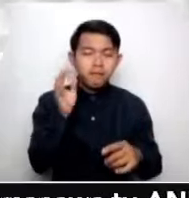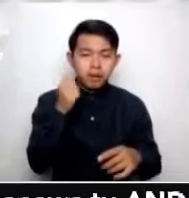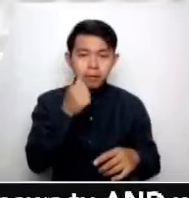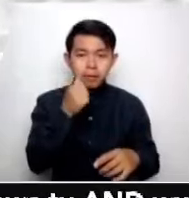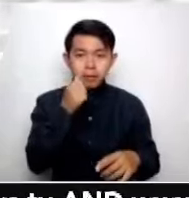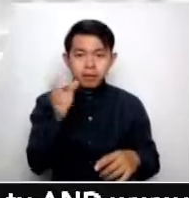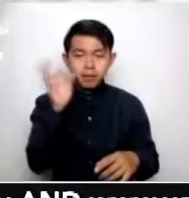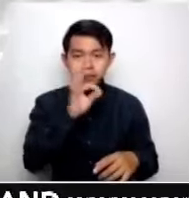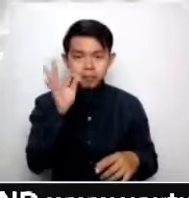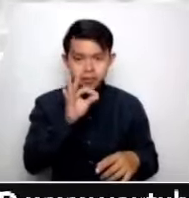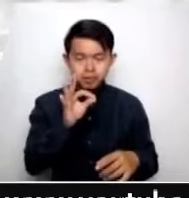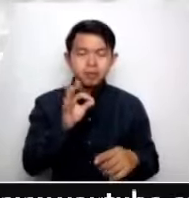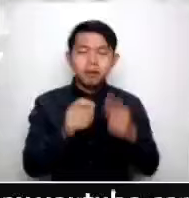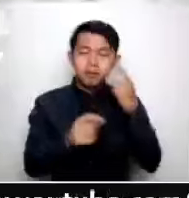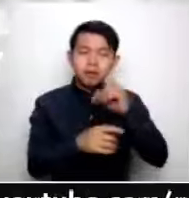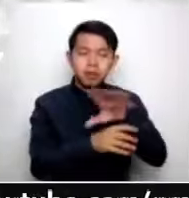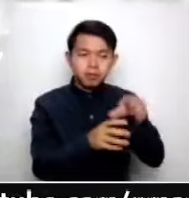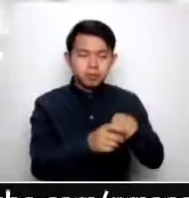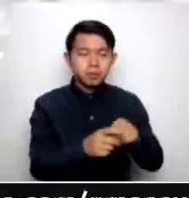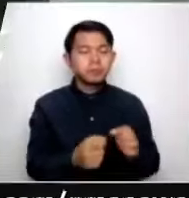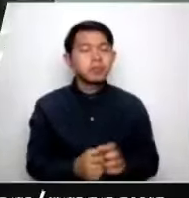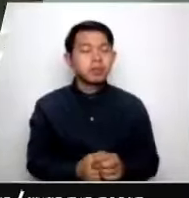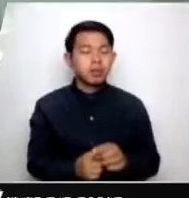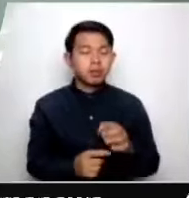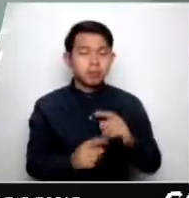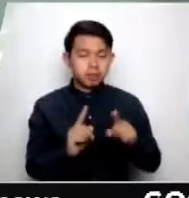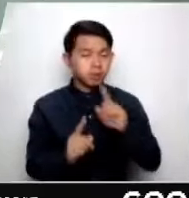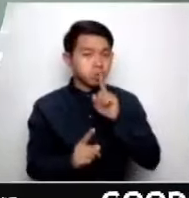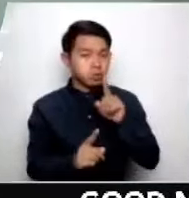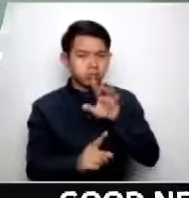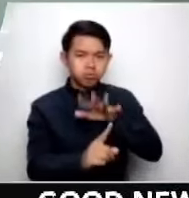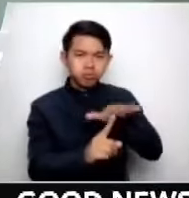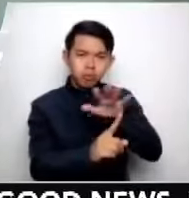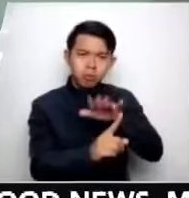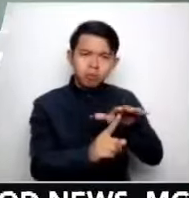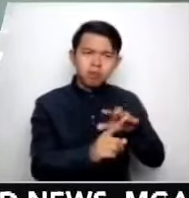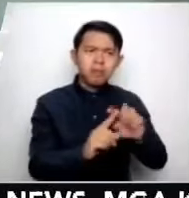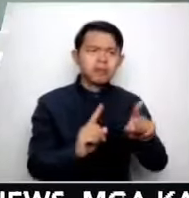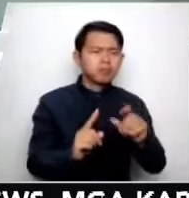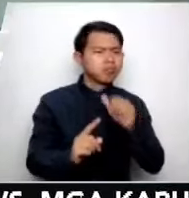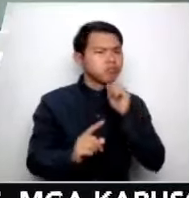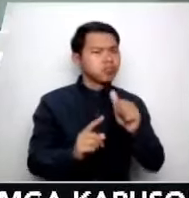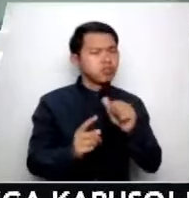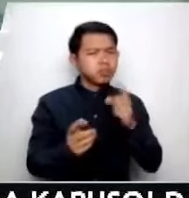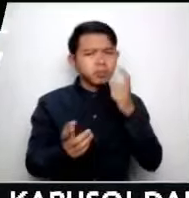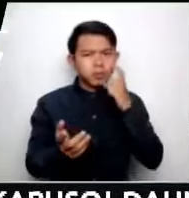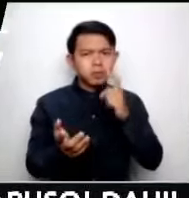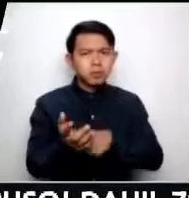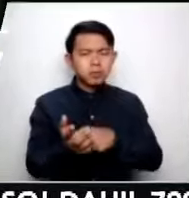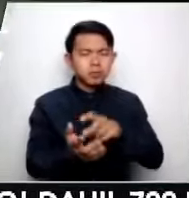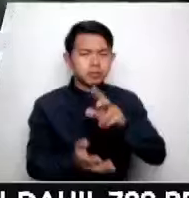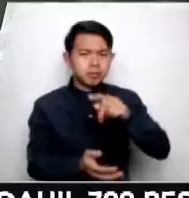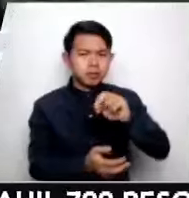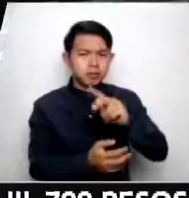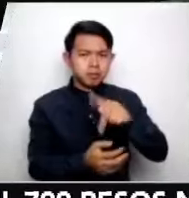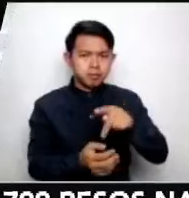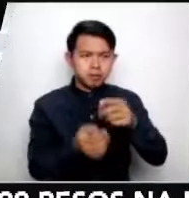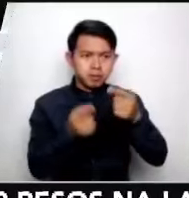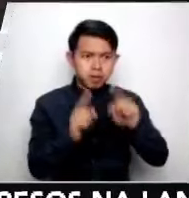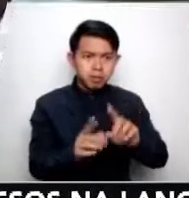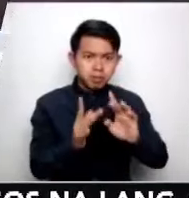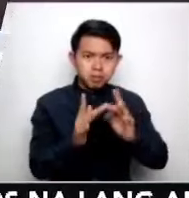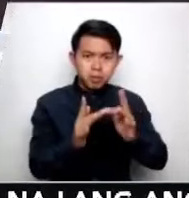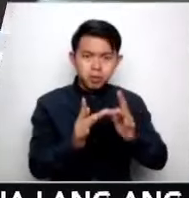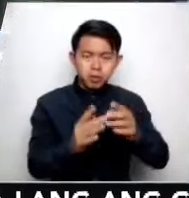binabantayan pagdating sa human trafficking Wala raw na monitor ang PNP anti-cyber crime group na online recruitment na